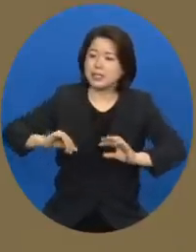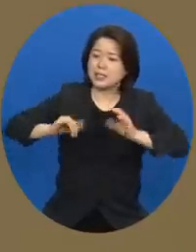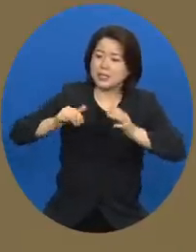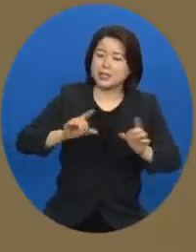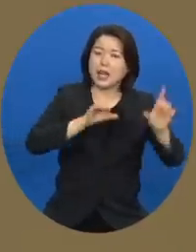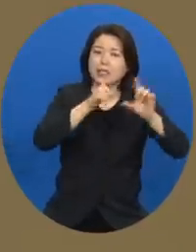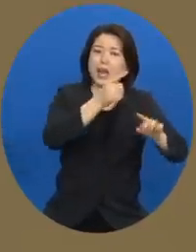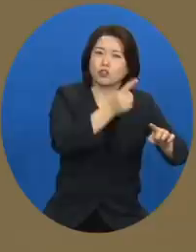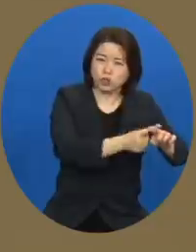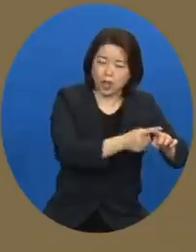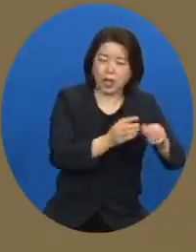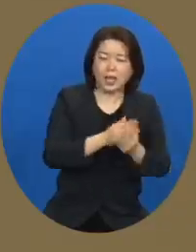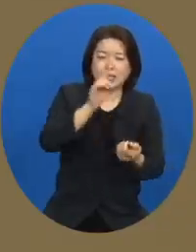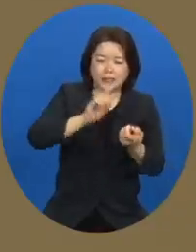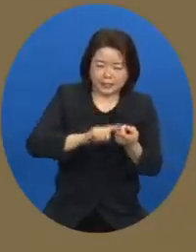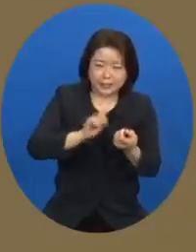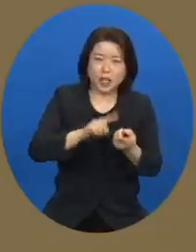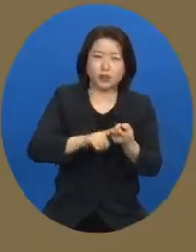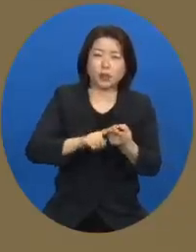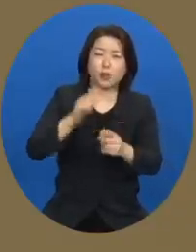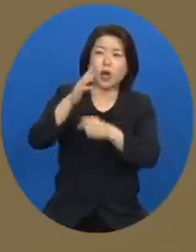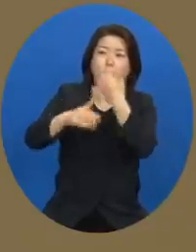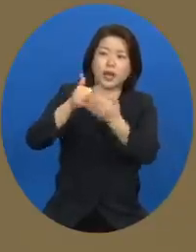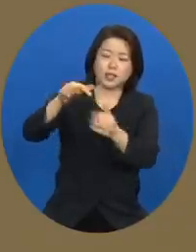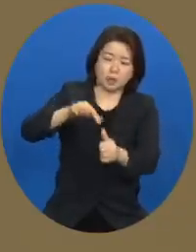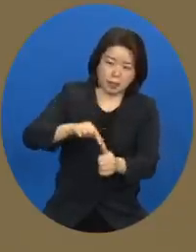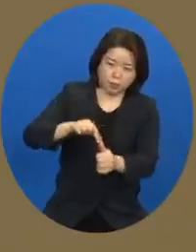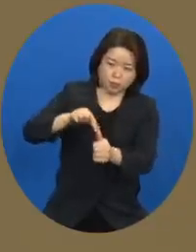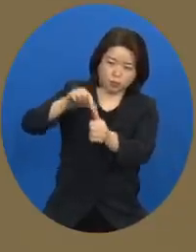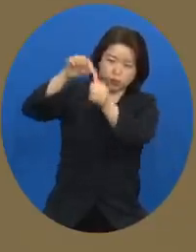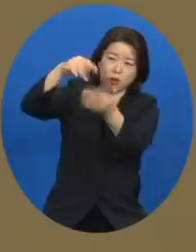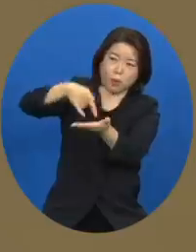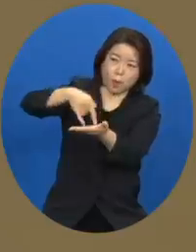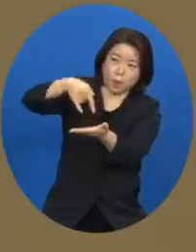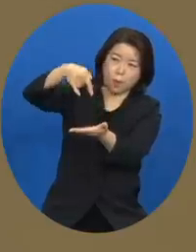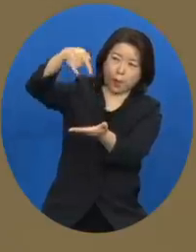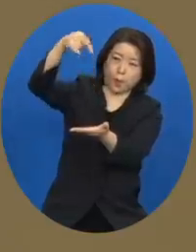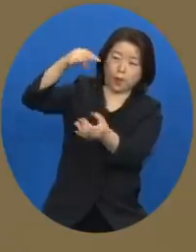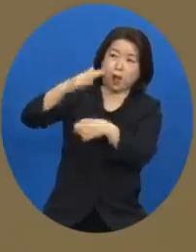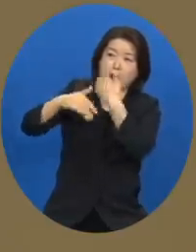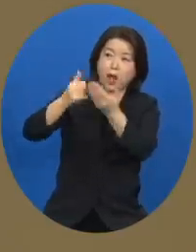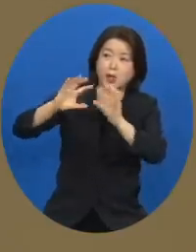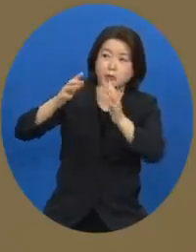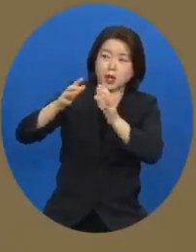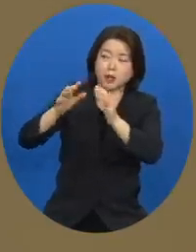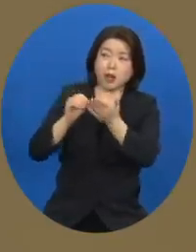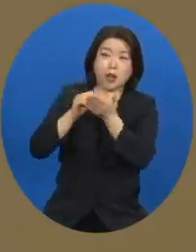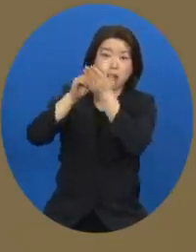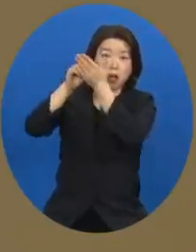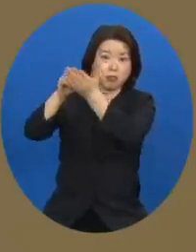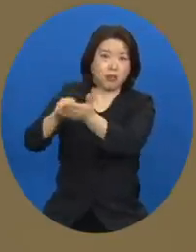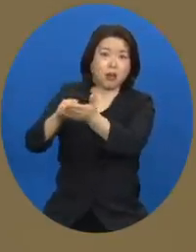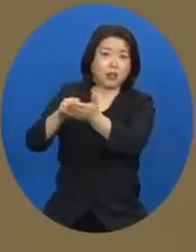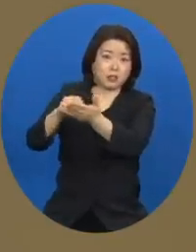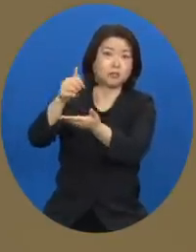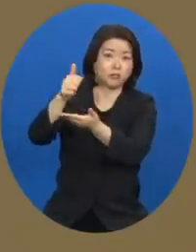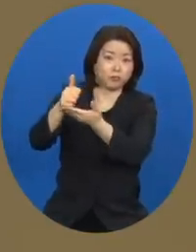살다가 그대로 하나님 앞에 들려 올림 받아 하나님의 나라에 들어가신